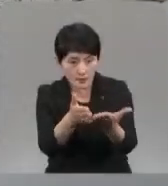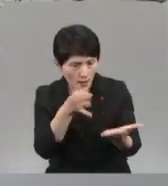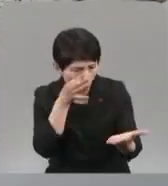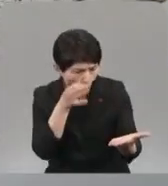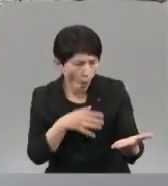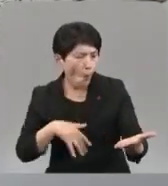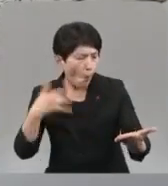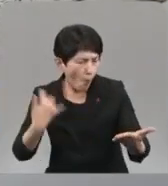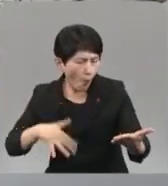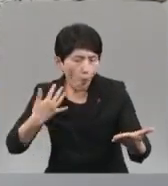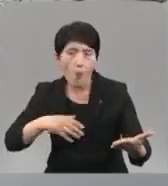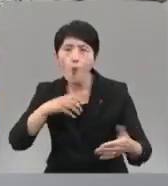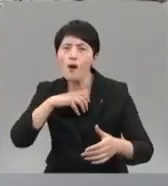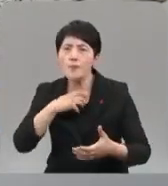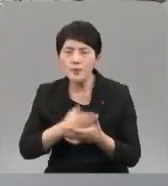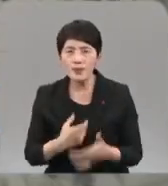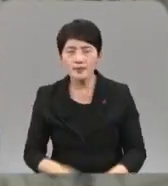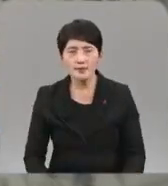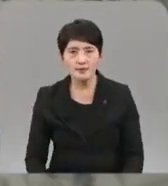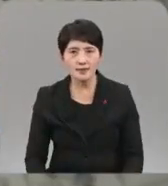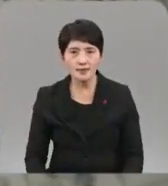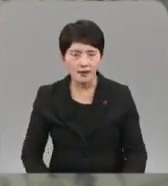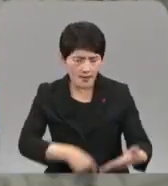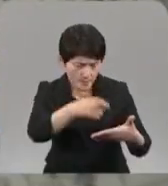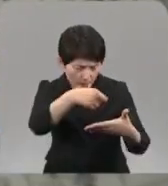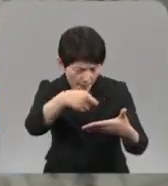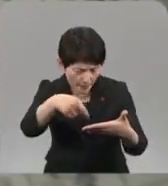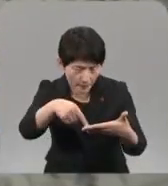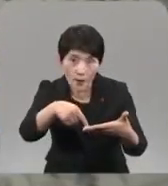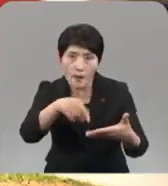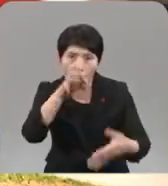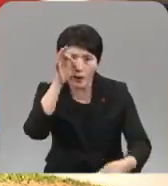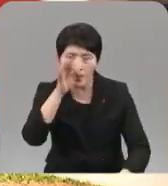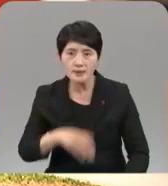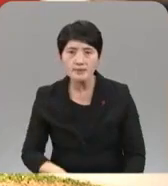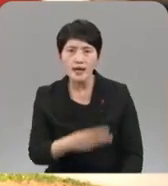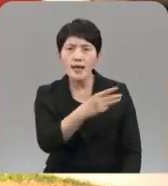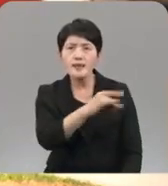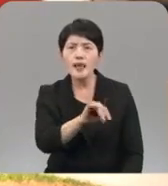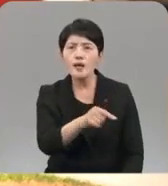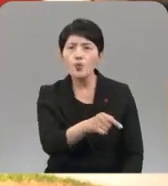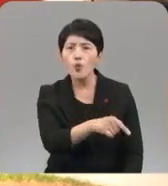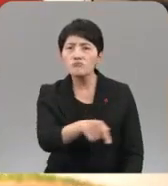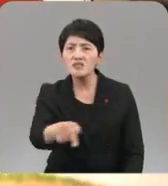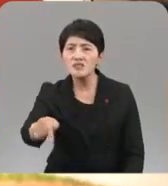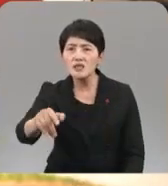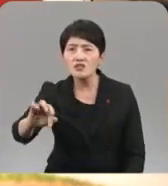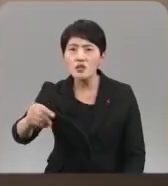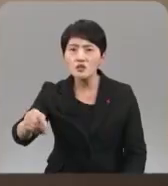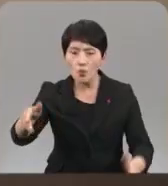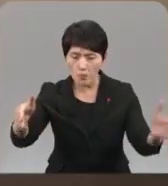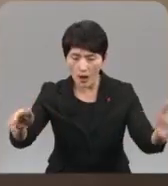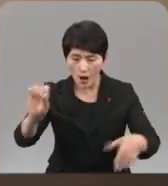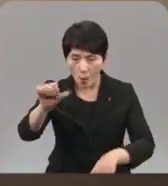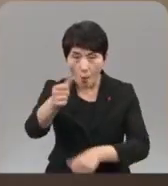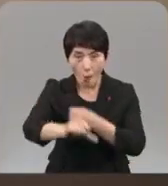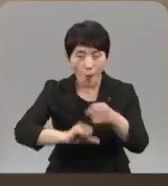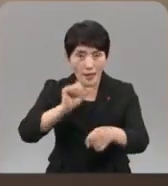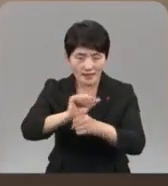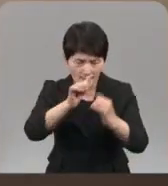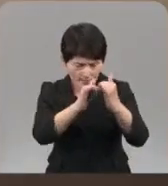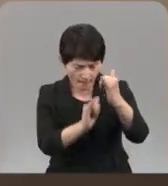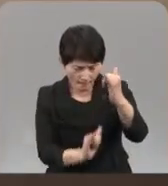nhiều quan chức của ủy ban Olympic Quốc tế ioc đang có mặt tại tỉnh kangwon của Hàn Quốc nhân thế vận hội trẻ Mùa Đông kangan